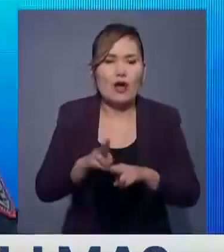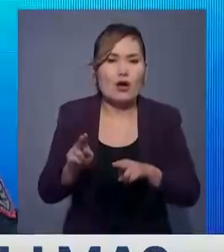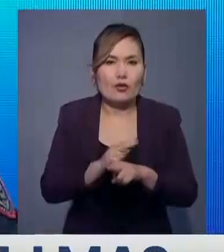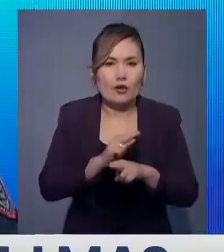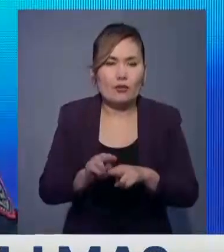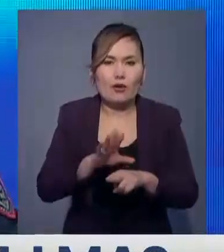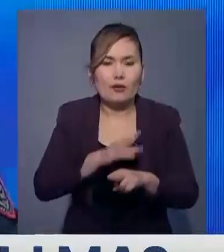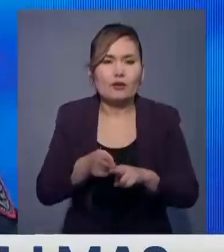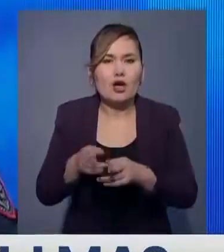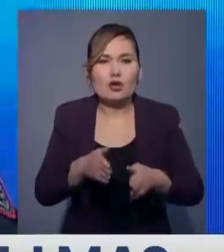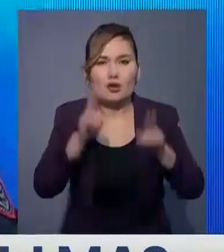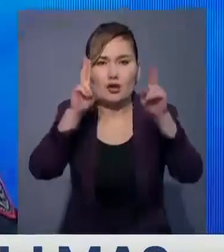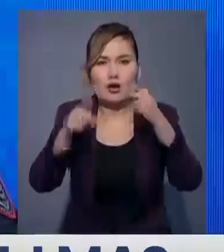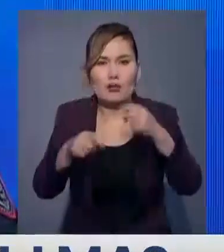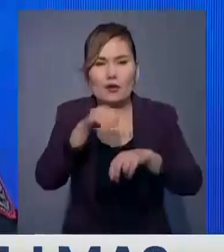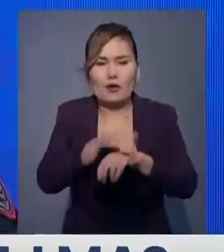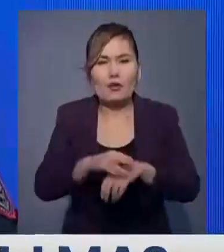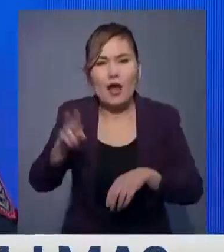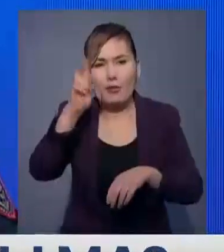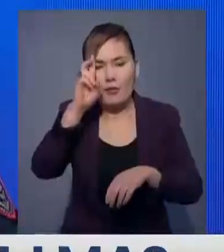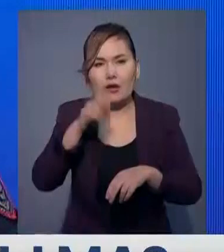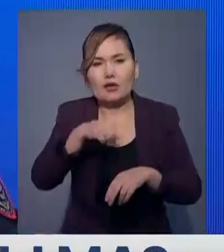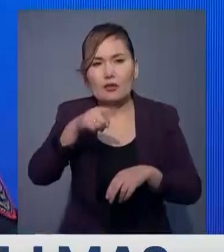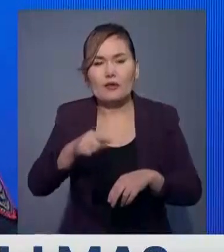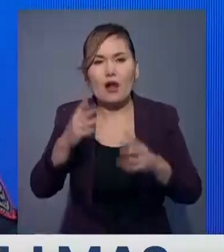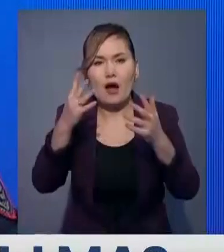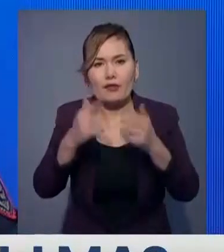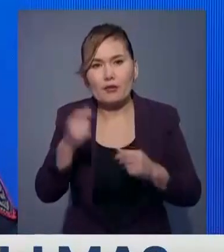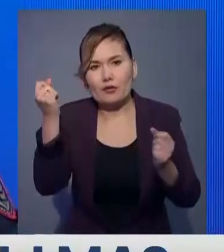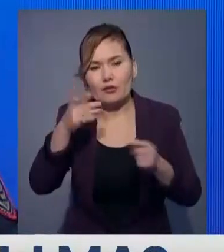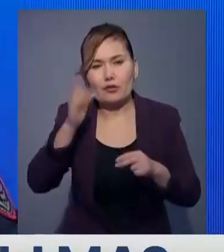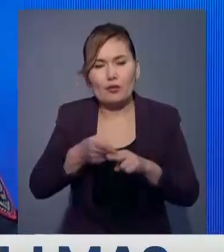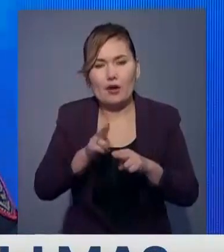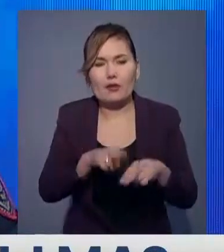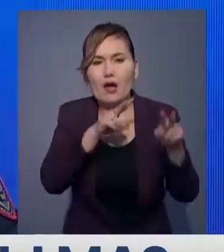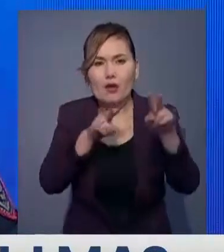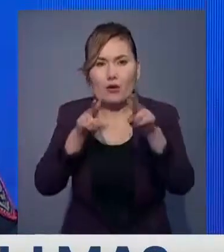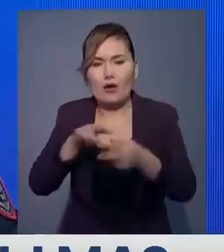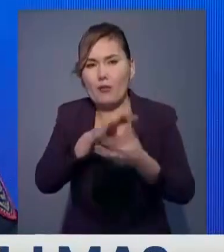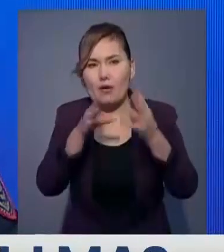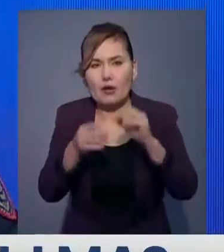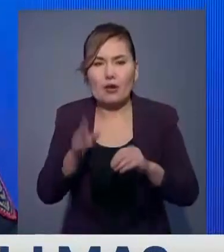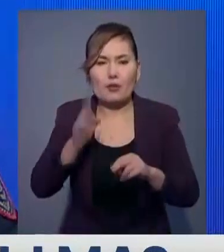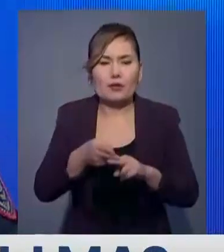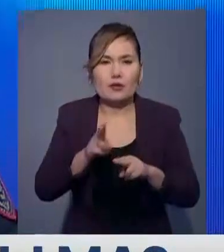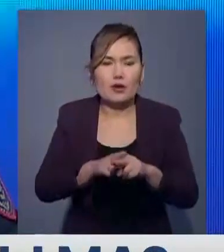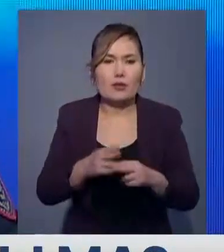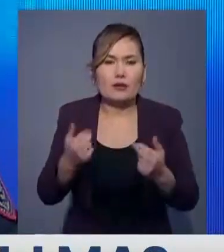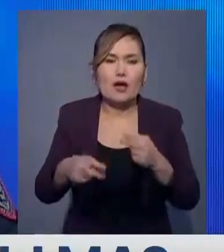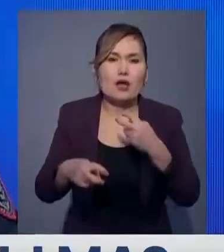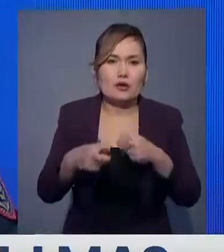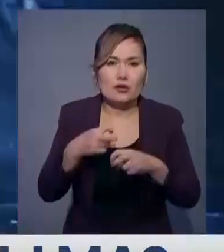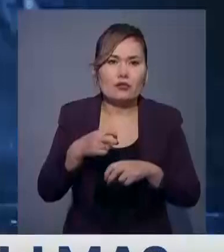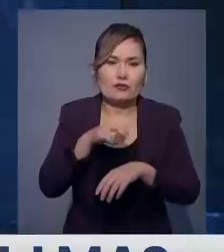Жол ережесін бұзғандардың мемлекеттік нөмірлері автоматты түрде анықталады. Ал біз бақылауды жалпылама түрде жүргіземіз. Әрине, ақаулар бар,